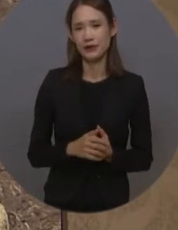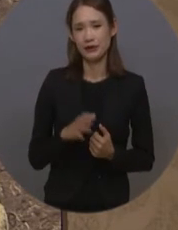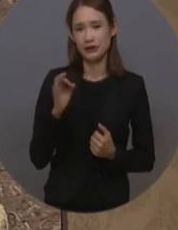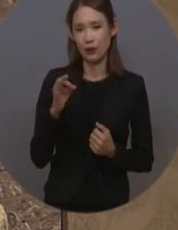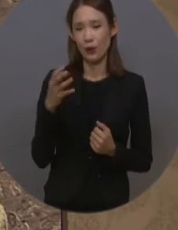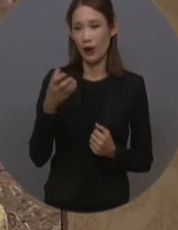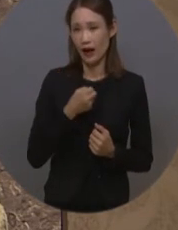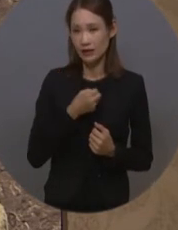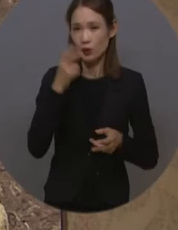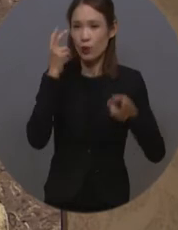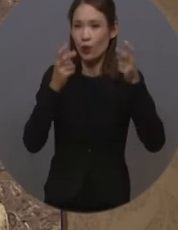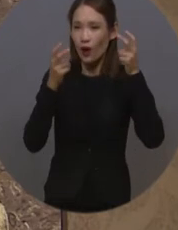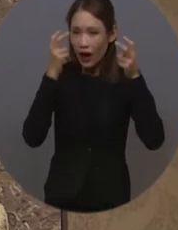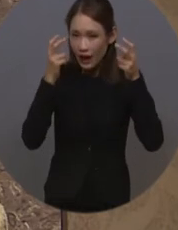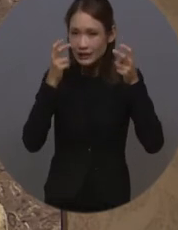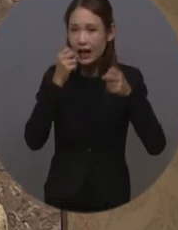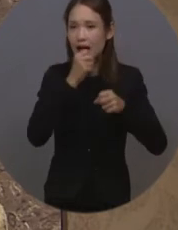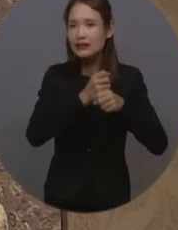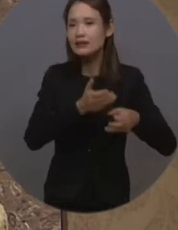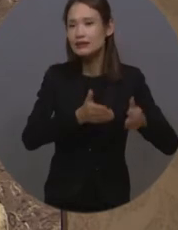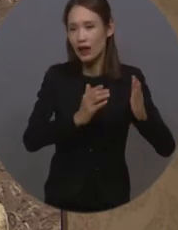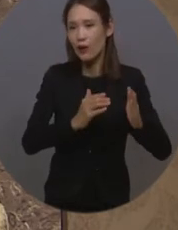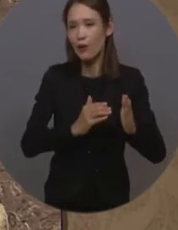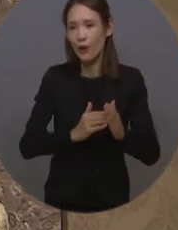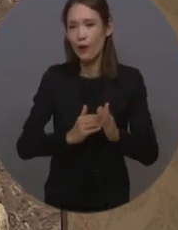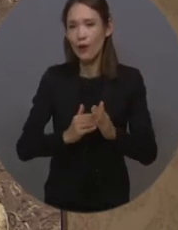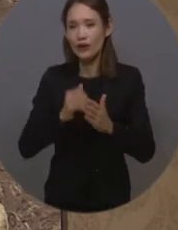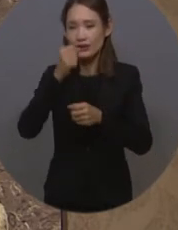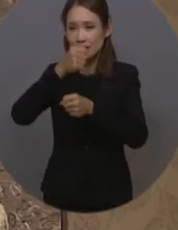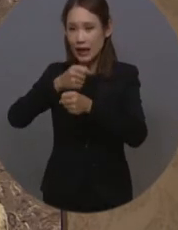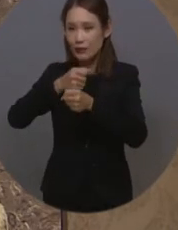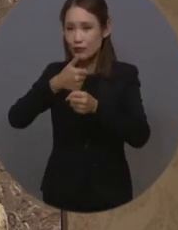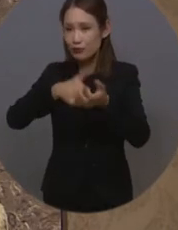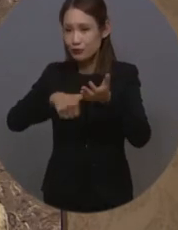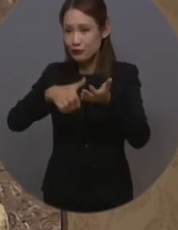돈으로 회사를 만들고 제품을 생산해서